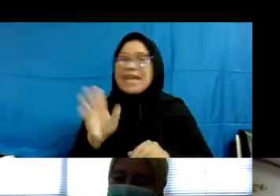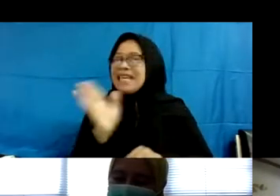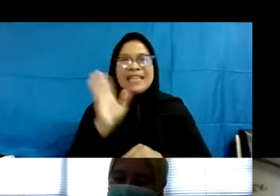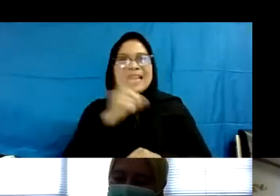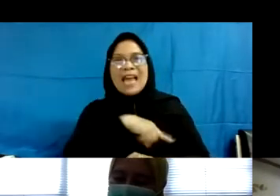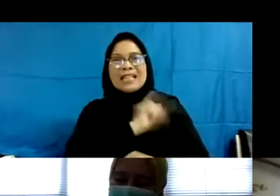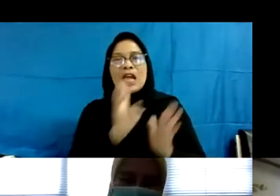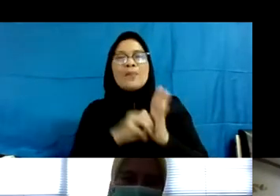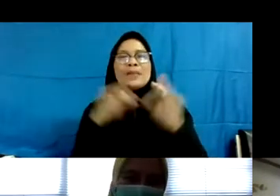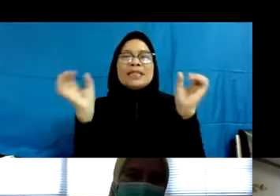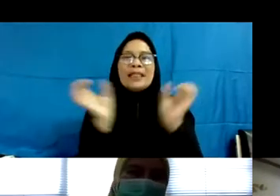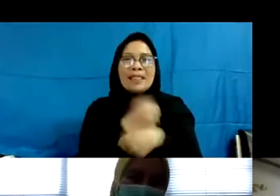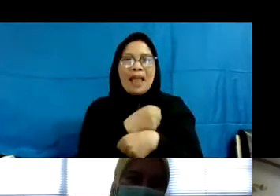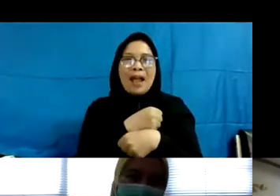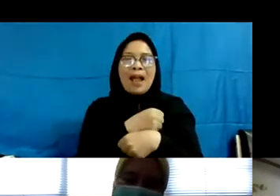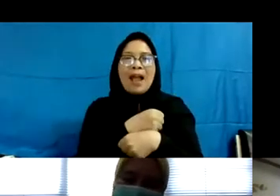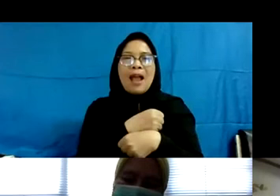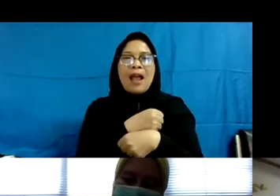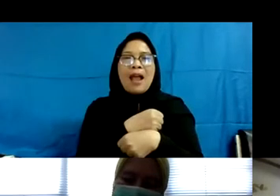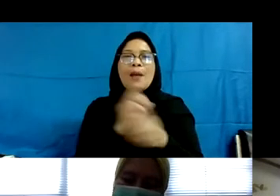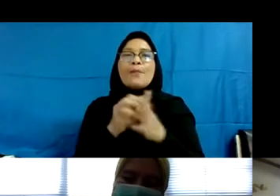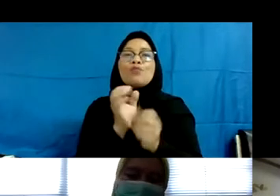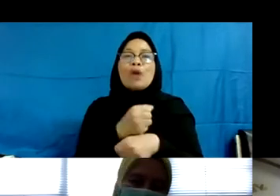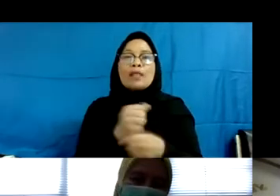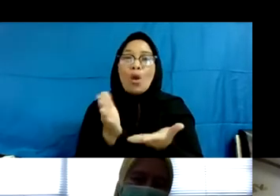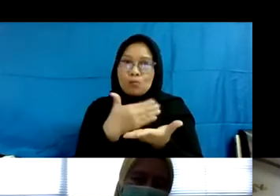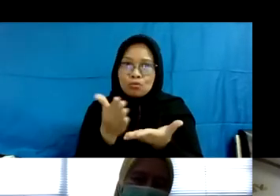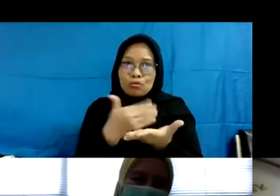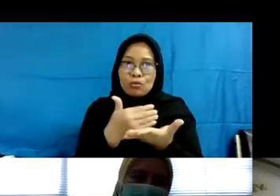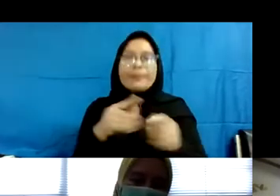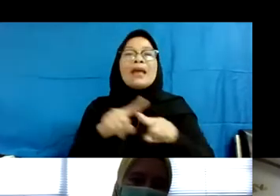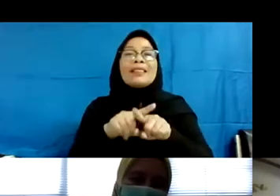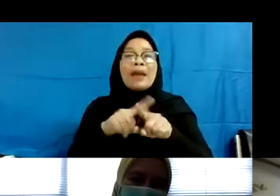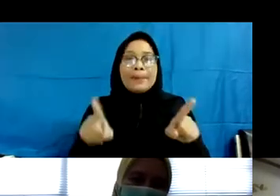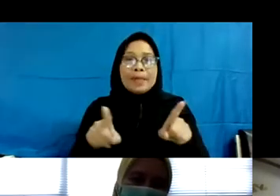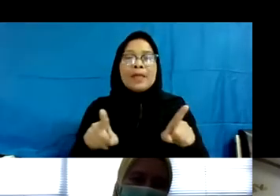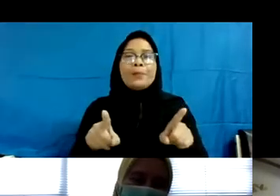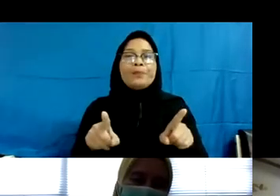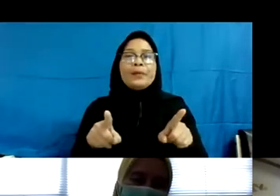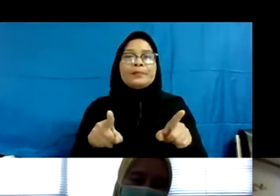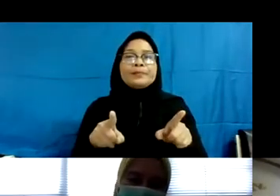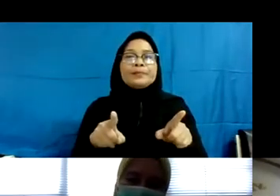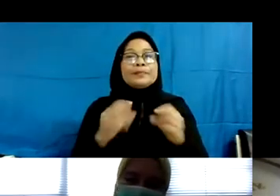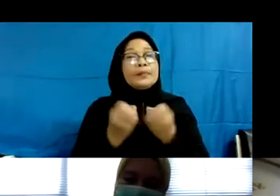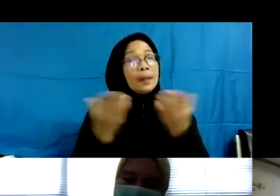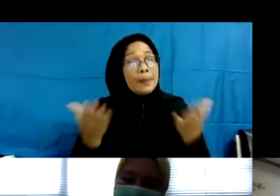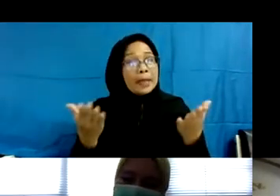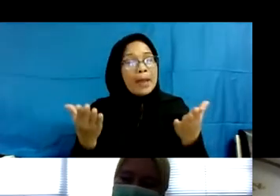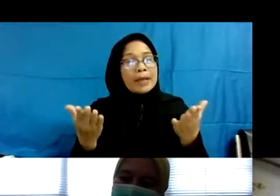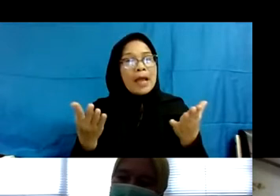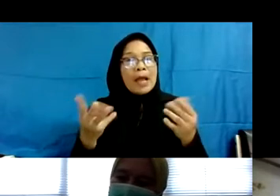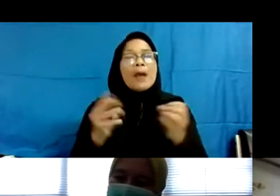mencetak, arti membuat buku dalam tulisan Braille, tapi juga bagaimana